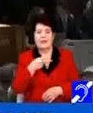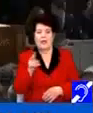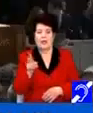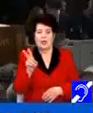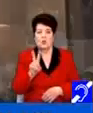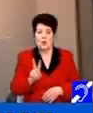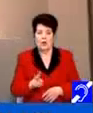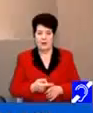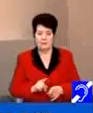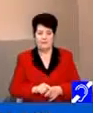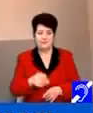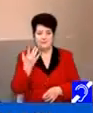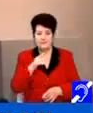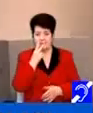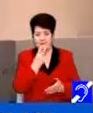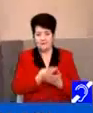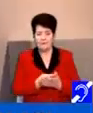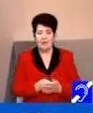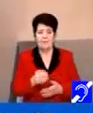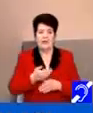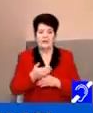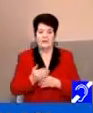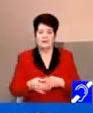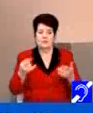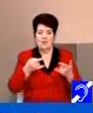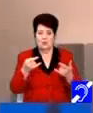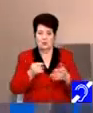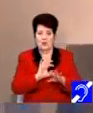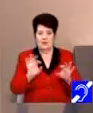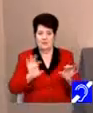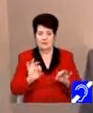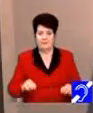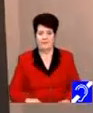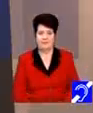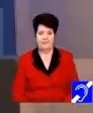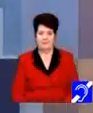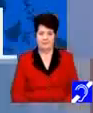de Casa Christie's la New York. Vă arătăm opera de artă mai târziu în telejurnal.